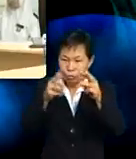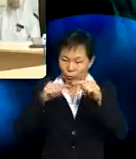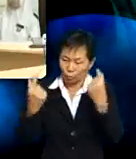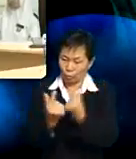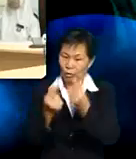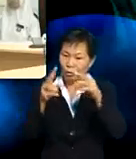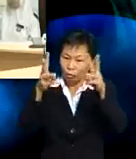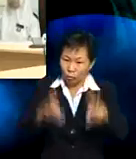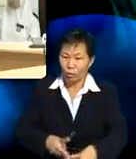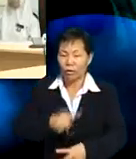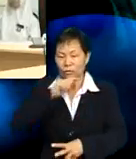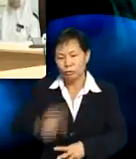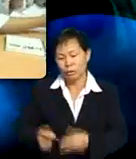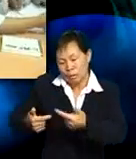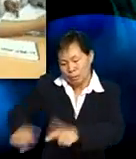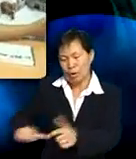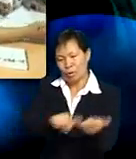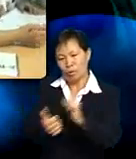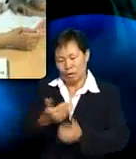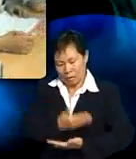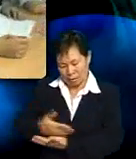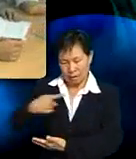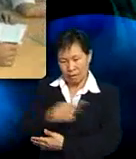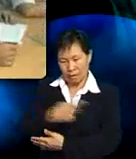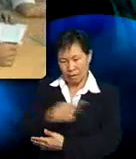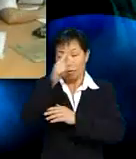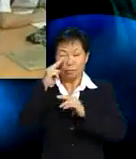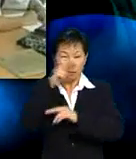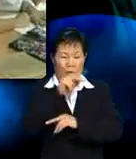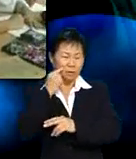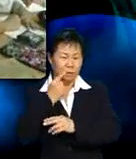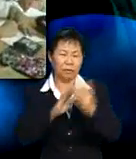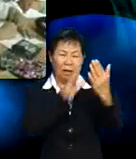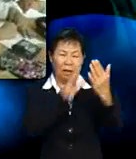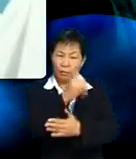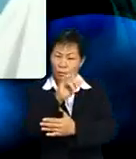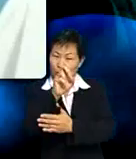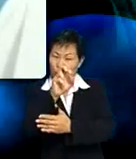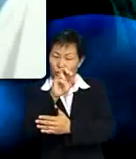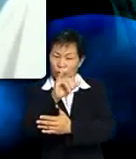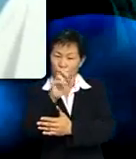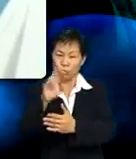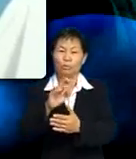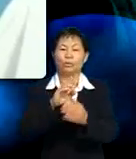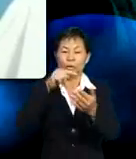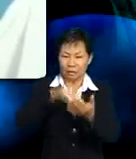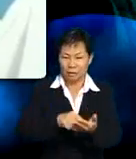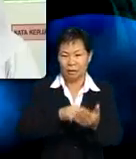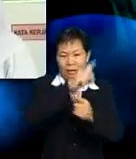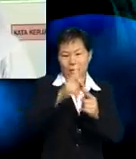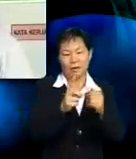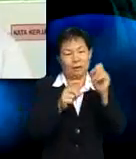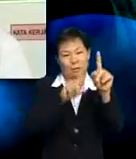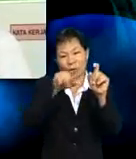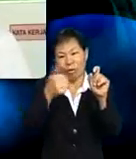yang dibiarkan oleh anak-anak mereka sendiri. Kerajaan juga memandang serius terhadap isu ini. Tarikh 1 Oktober setiap tahun telah